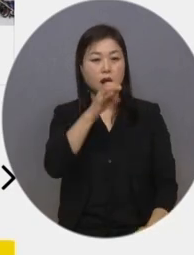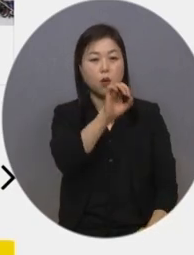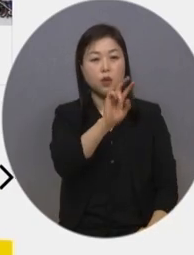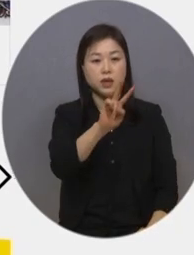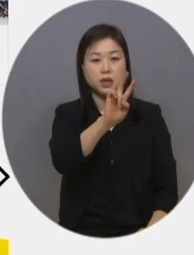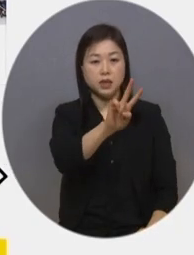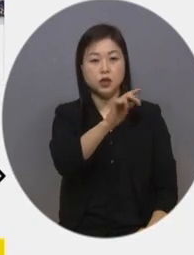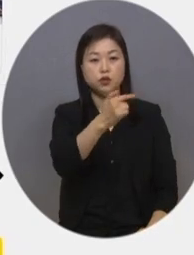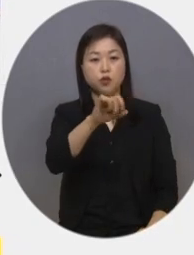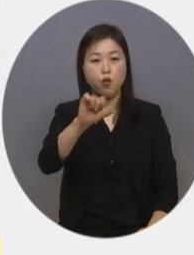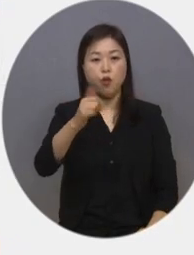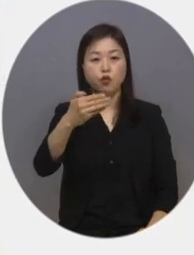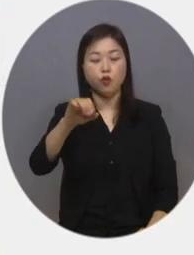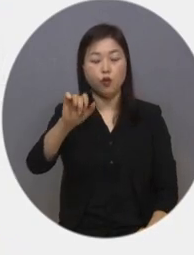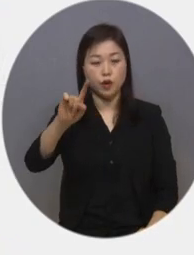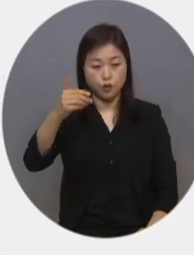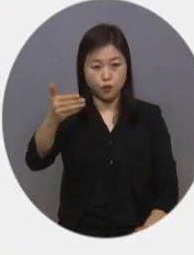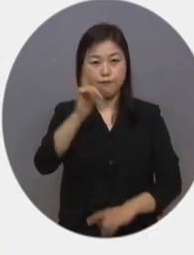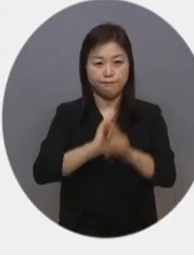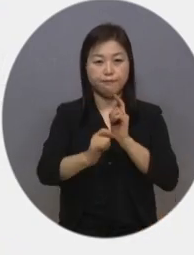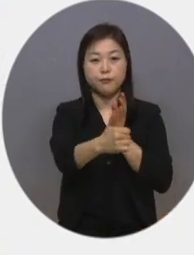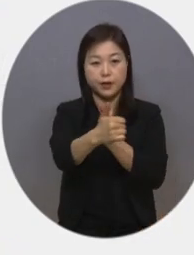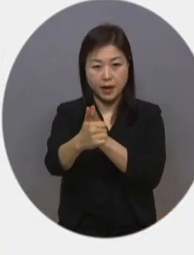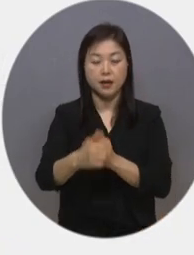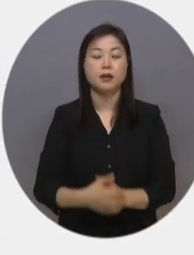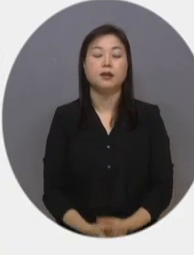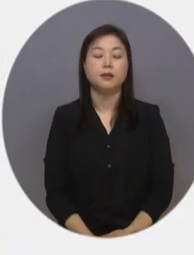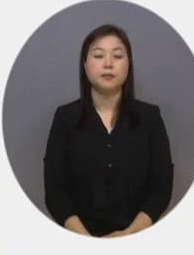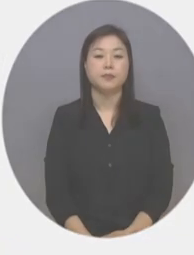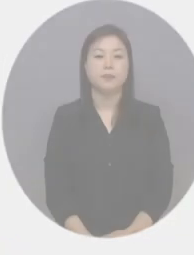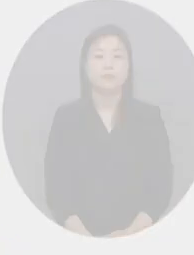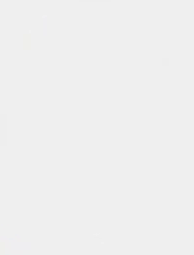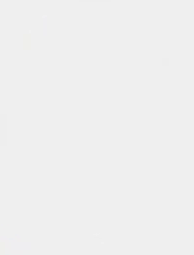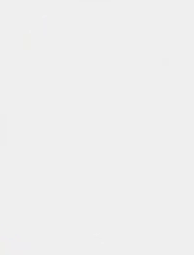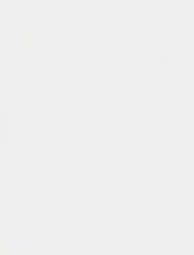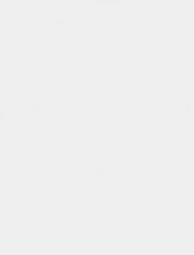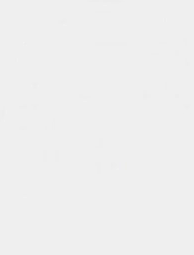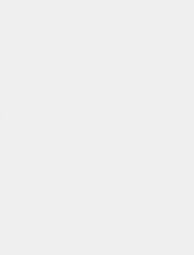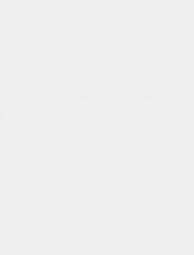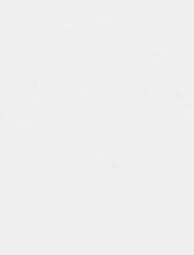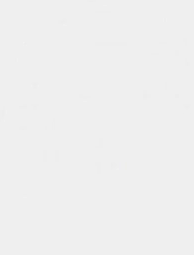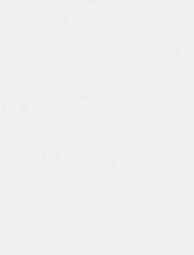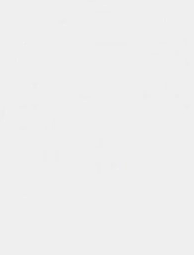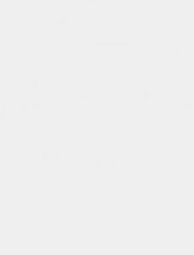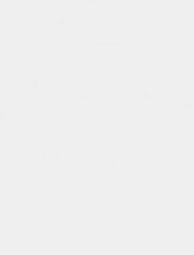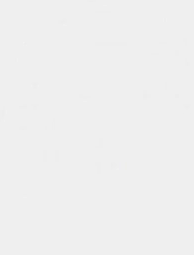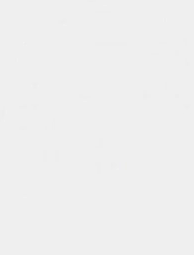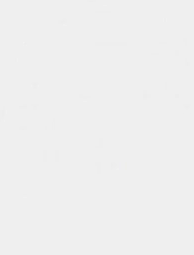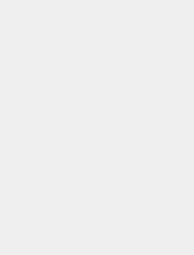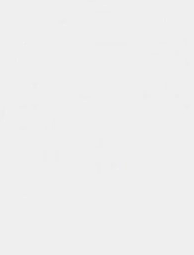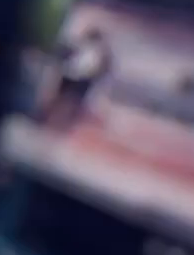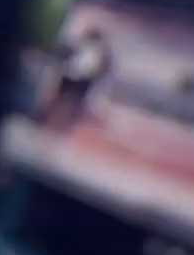전화번호 02-2655-9519로 많은 제보 바랍니다.